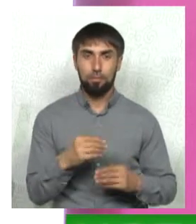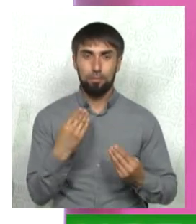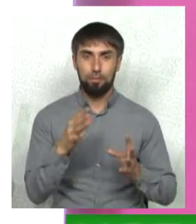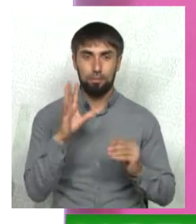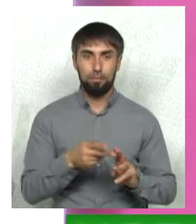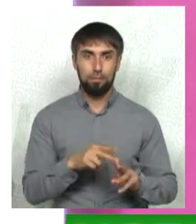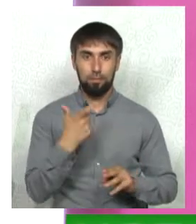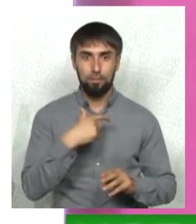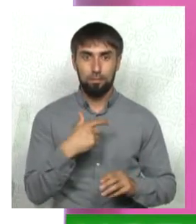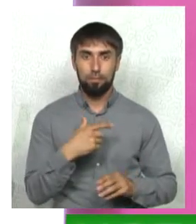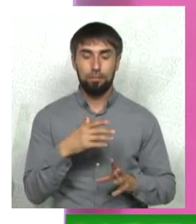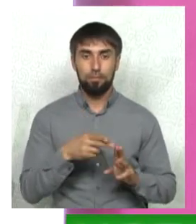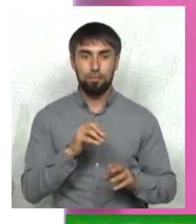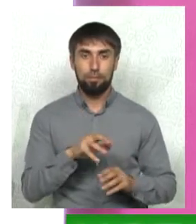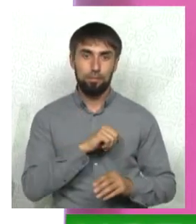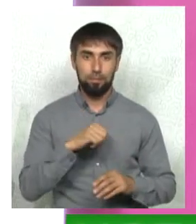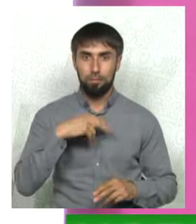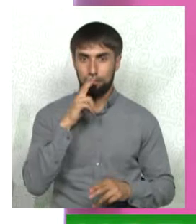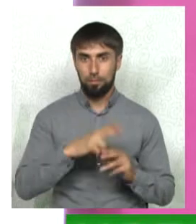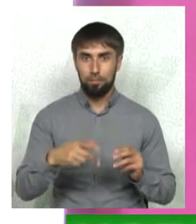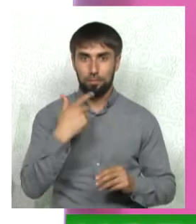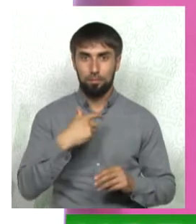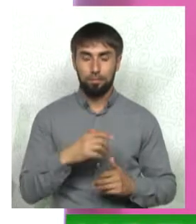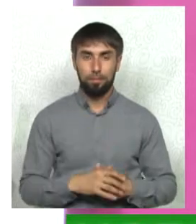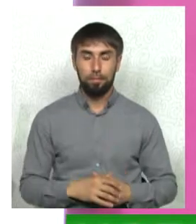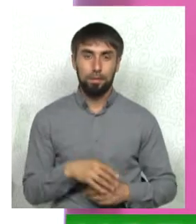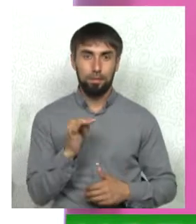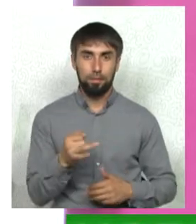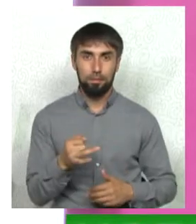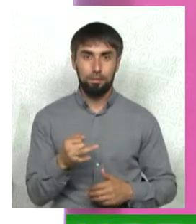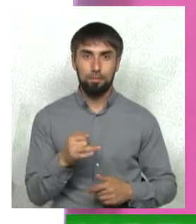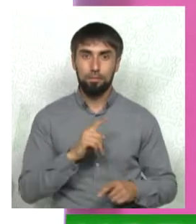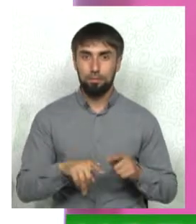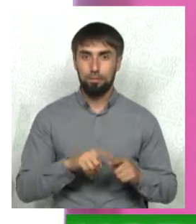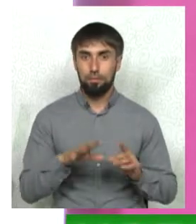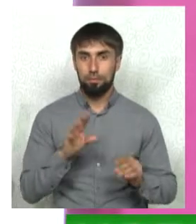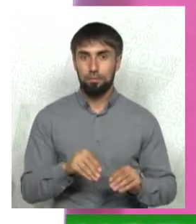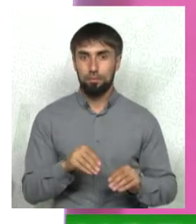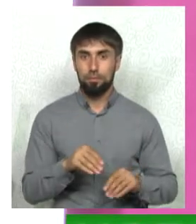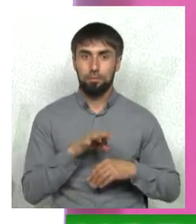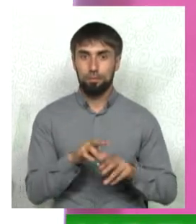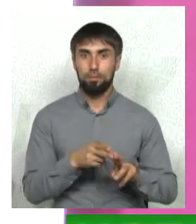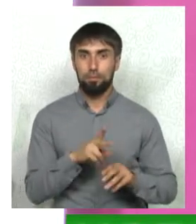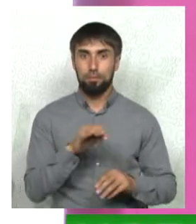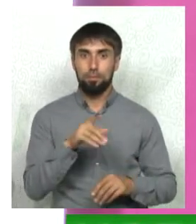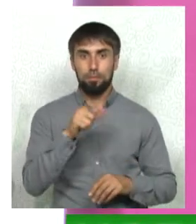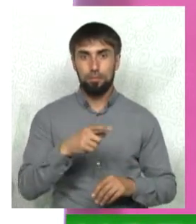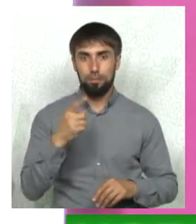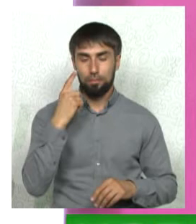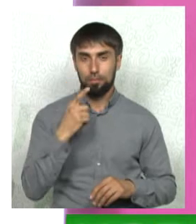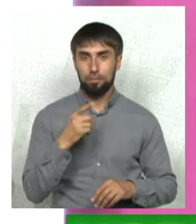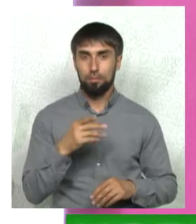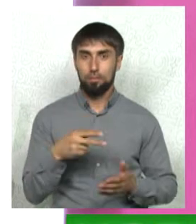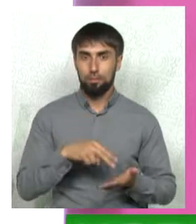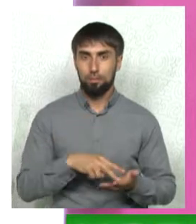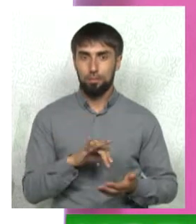всего себя, тем самым теряя самого себя. И, скорее всего, пройдя этот квест, человек задумается, а стоит ли